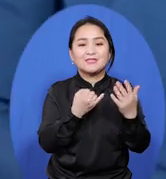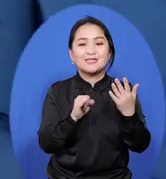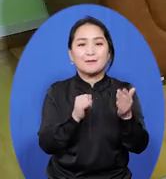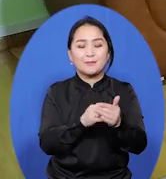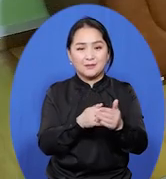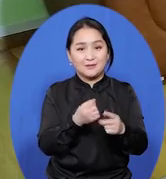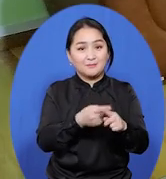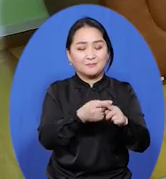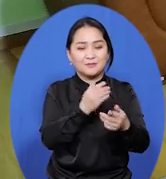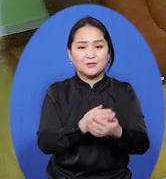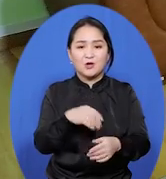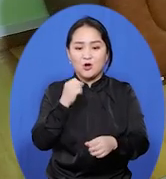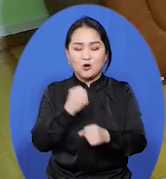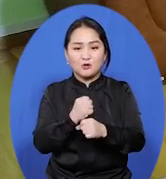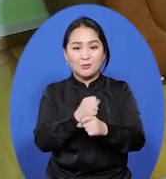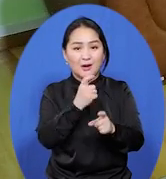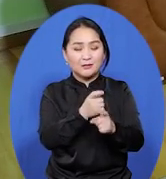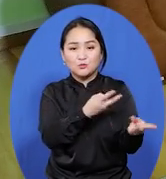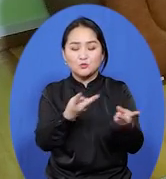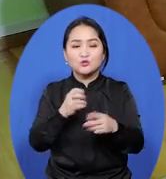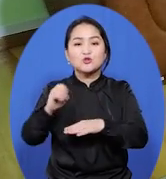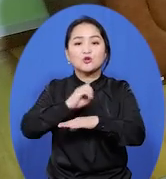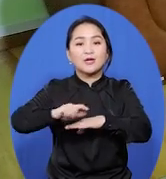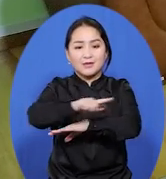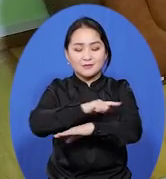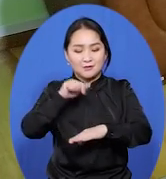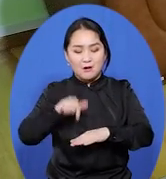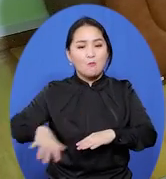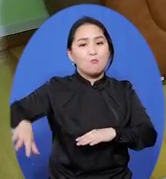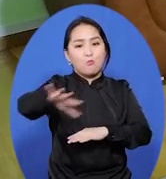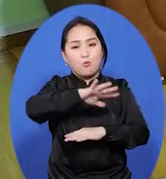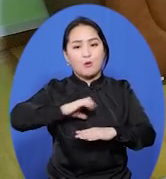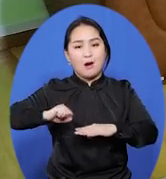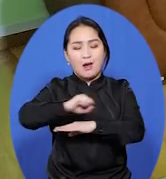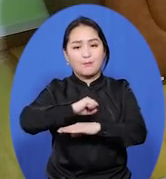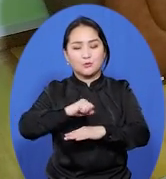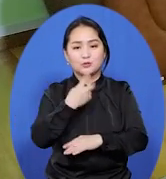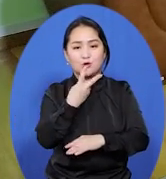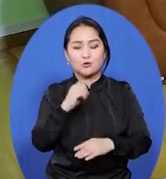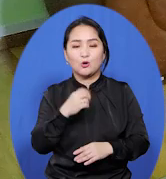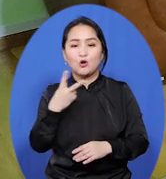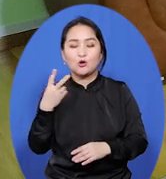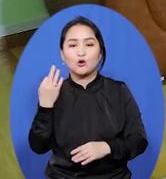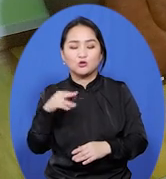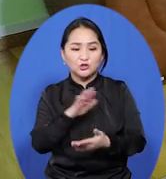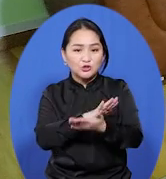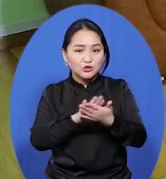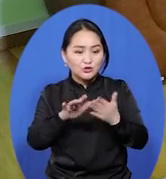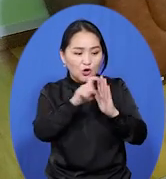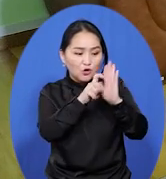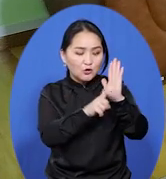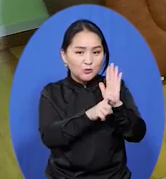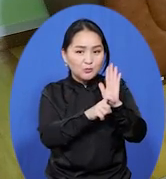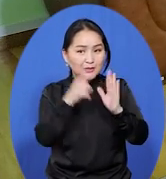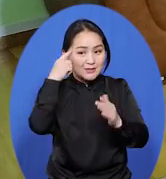явчих. Хөдөлмөр халамж үйлчлэгийн ерөнхий газраас одоо бүх аймагуудаас энэ жил 2022 онд хэрэгжүүлэх шинэ одоо